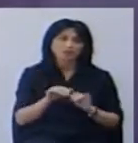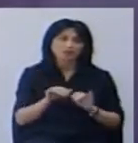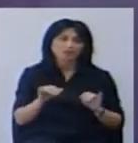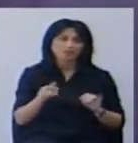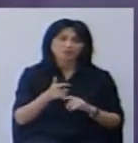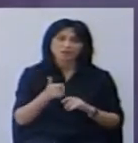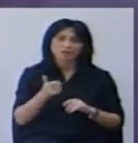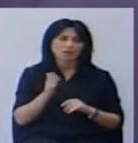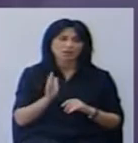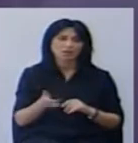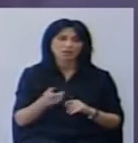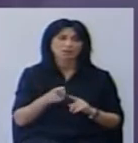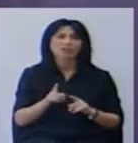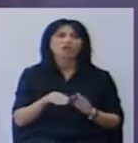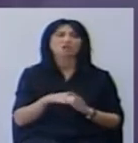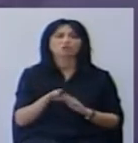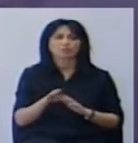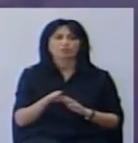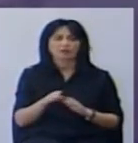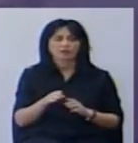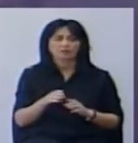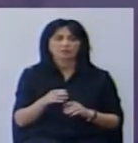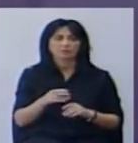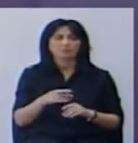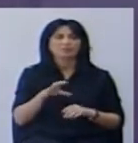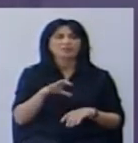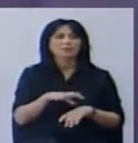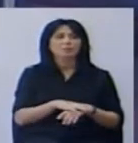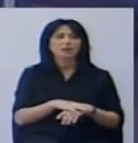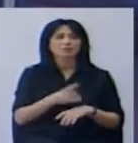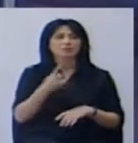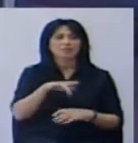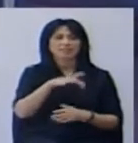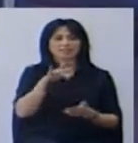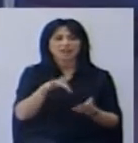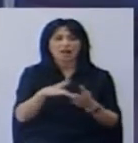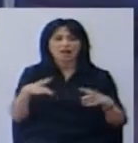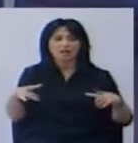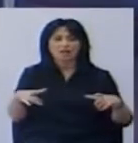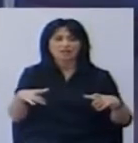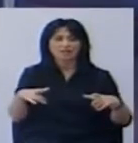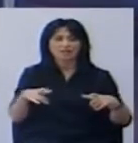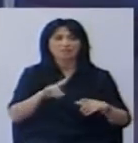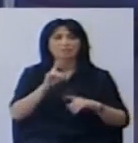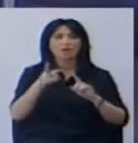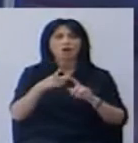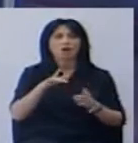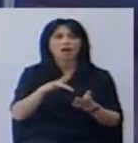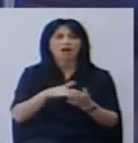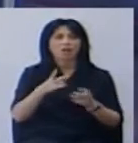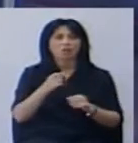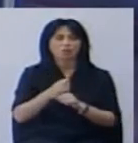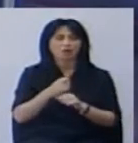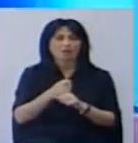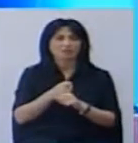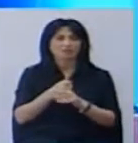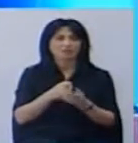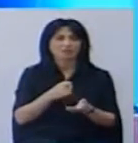განვითარდება, ძალიან კარგი იქნება, მაგას რაჯობს, მაგრამ მე შინია. ფაქტობრივად ერთი ქალაქია კიდევ, რაც ქუთაისია, კიდევ მეორე ქალაქი უნდა გაკეთდეს